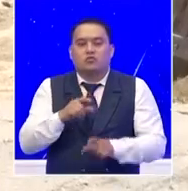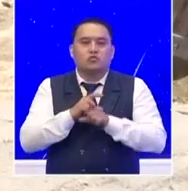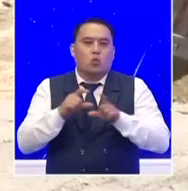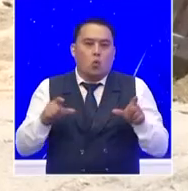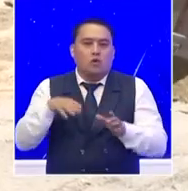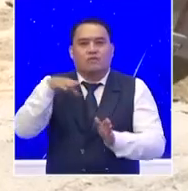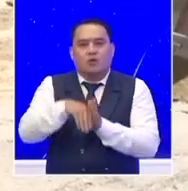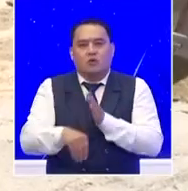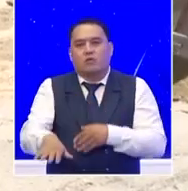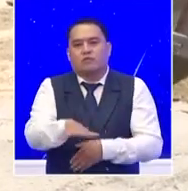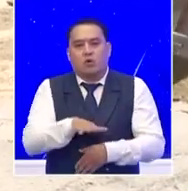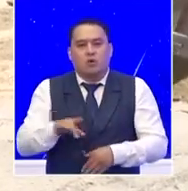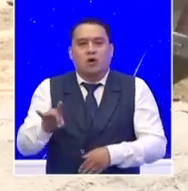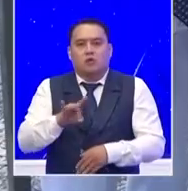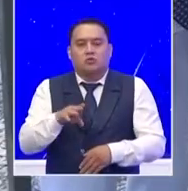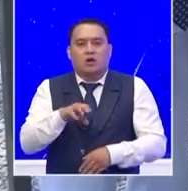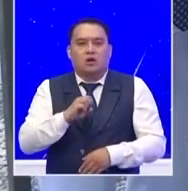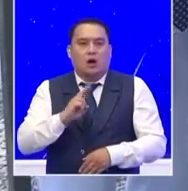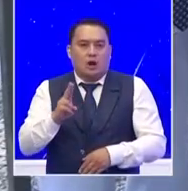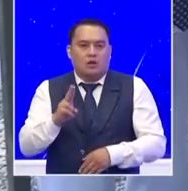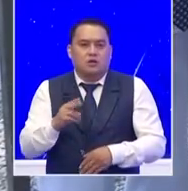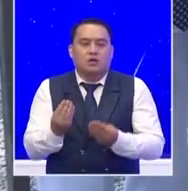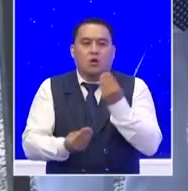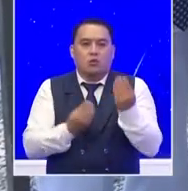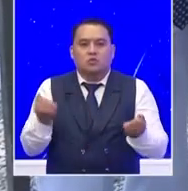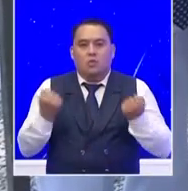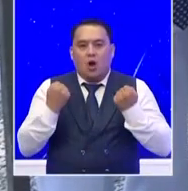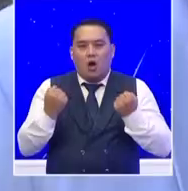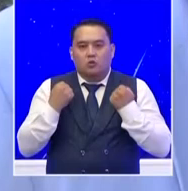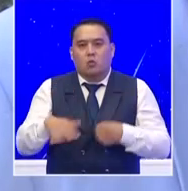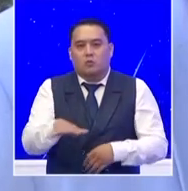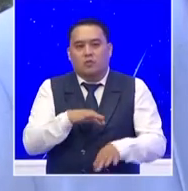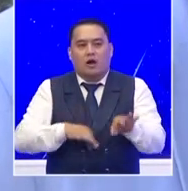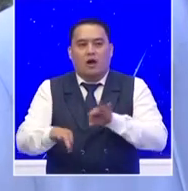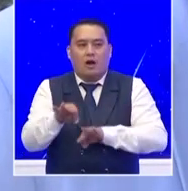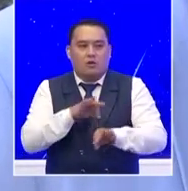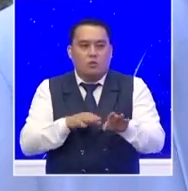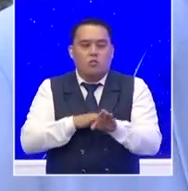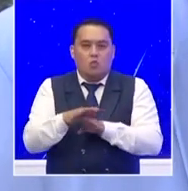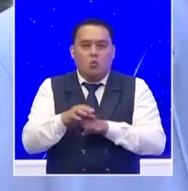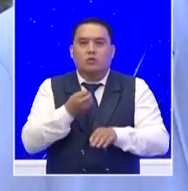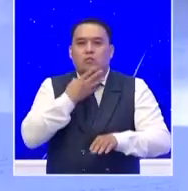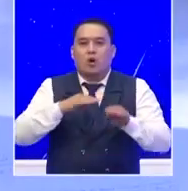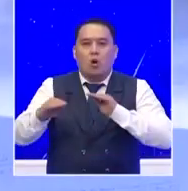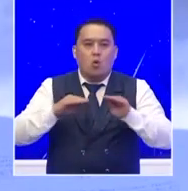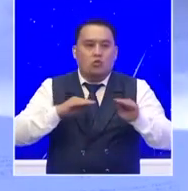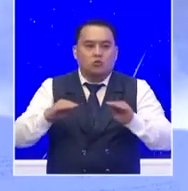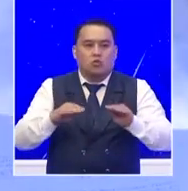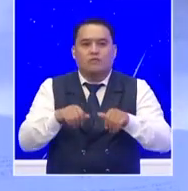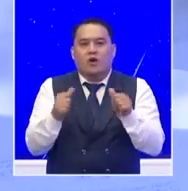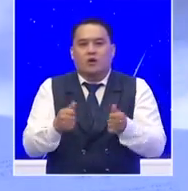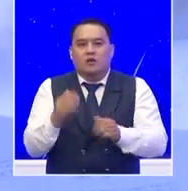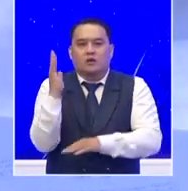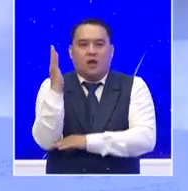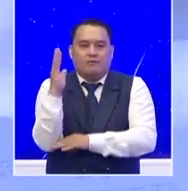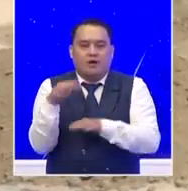ремонта вошла дворовая площадка в микрорайоне Шанарак. Кроме создания игровой, спортивной и досуговой зон, по проекту предусмотрено полное его благоустройство. Зеленую зону сформируют деревья